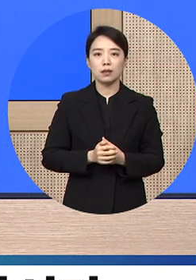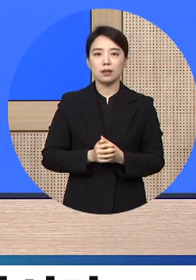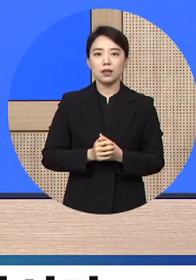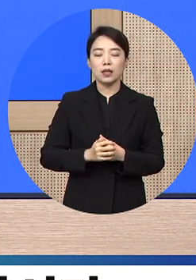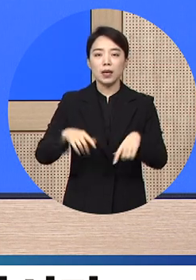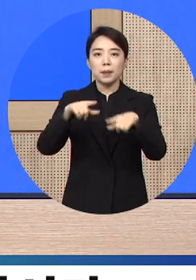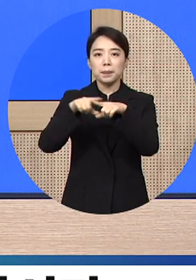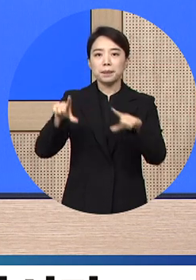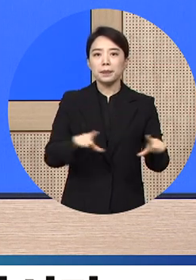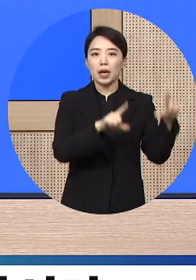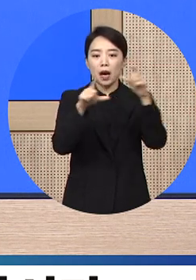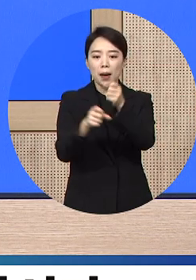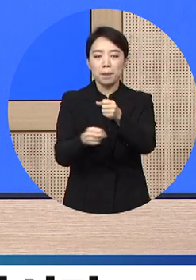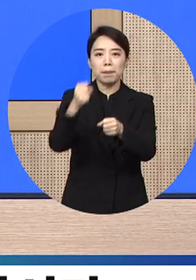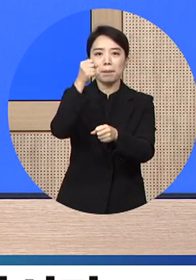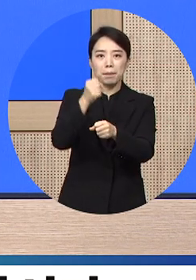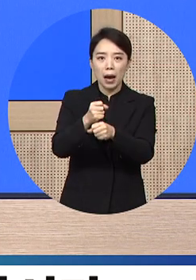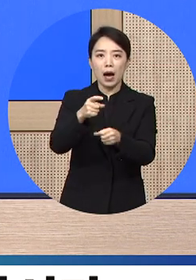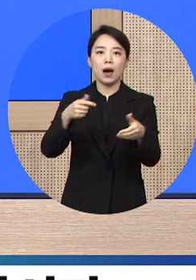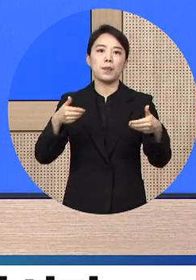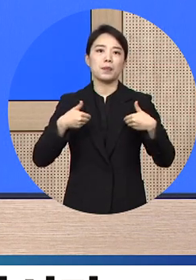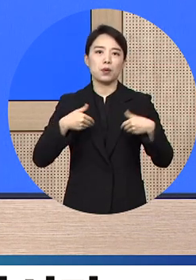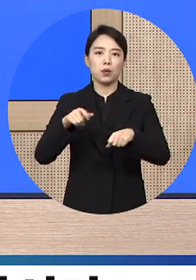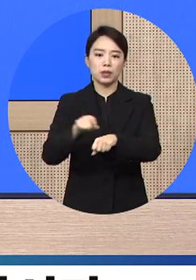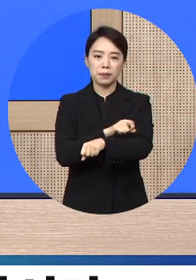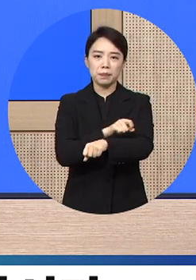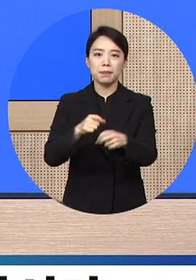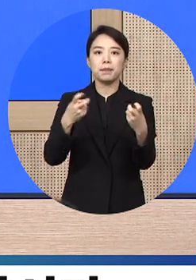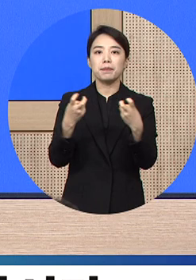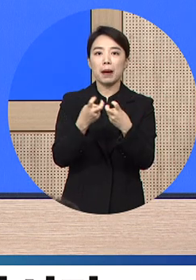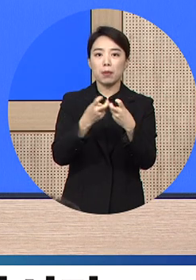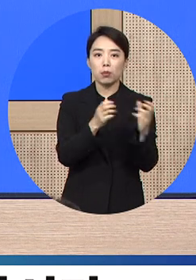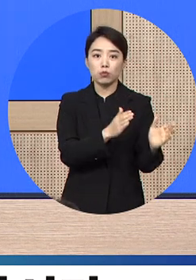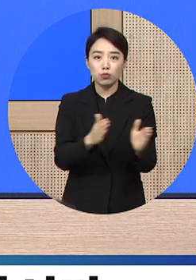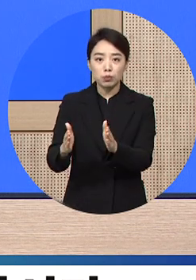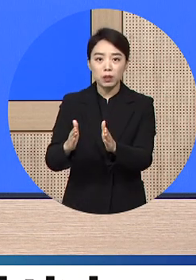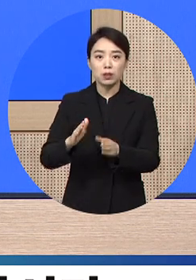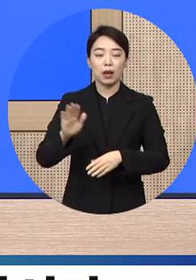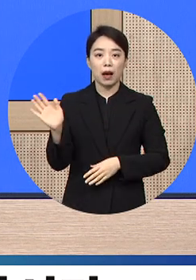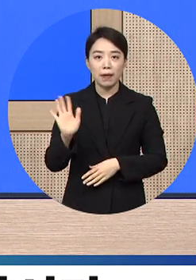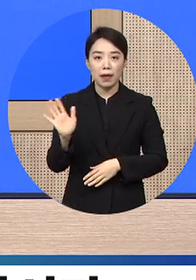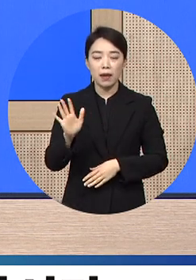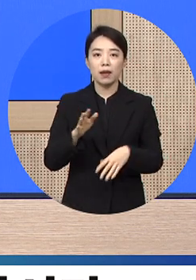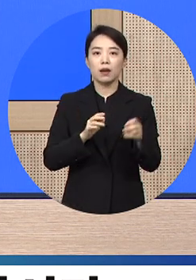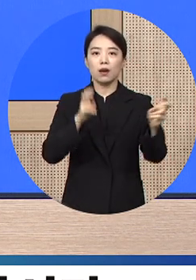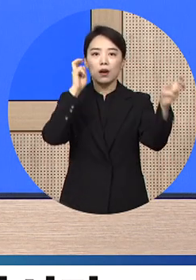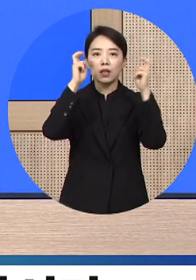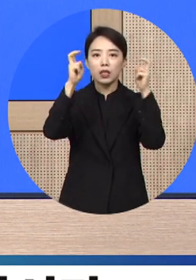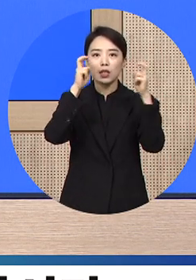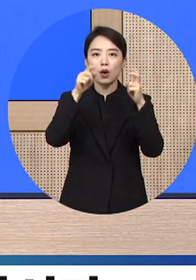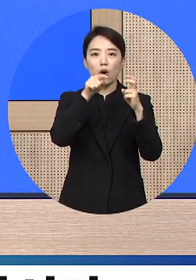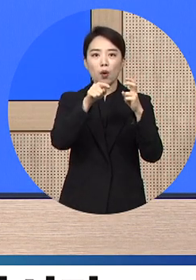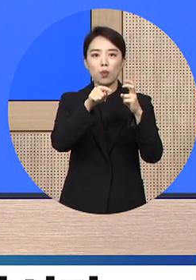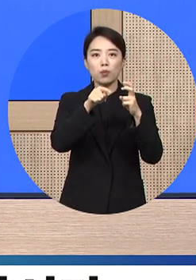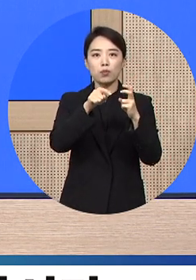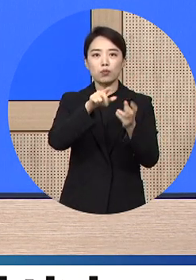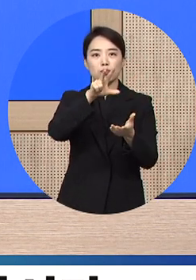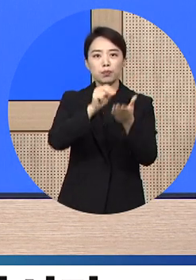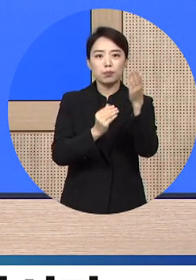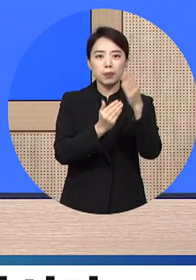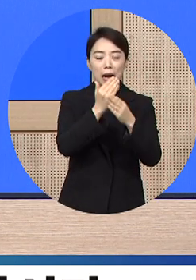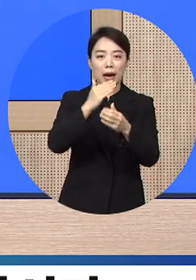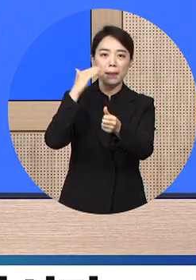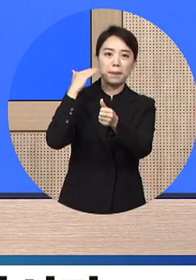민생 복원이 시급합니다. 특단의 대책을 마련하지 않는다면 기업 구조조정에 따른 대량